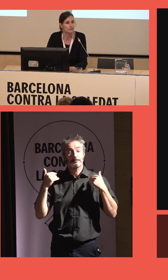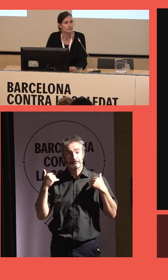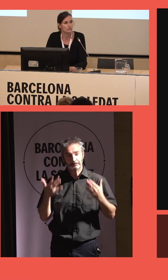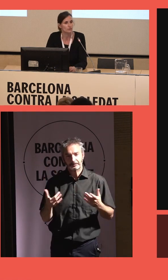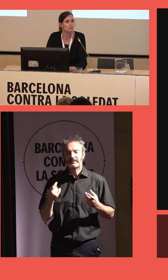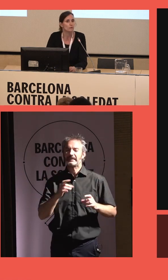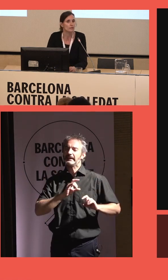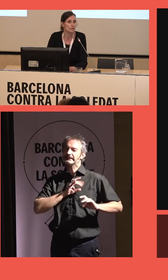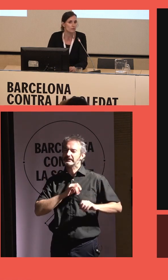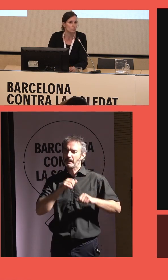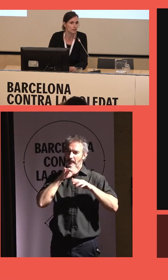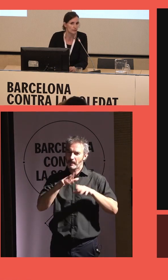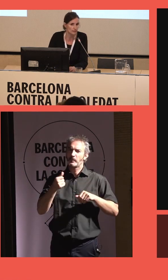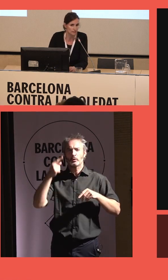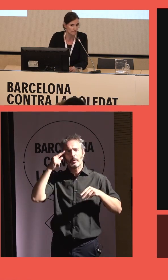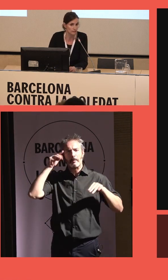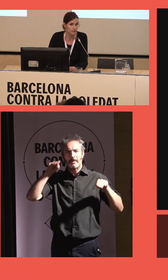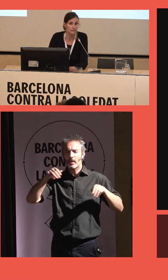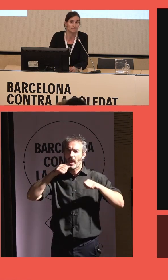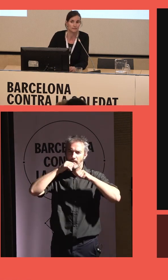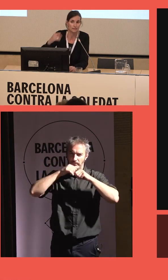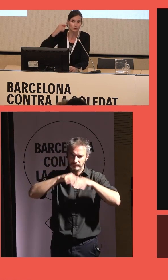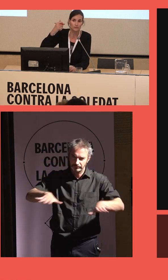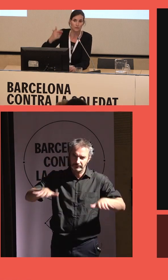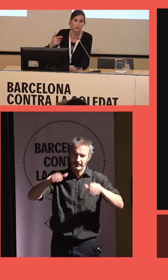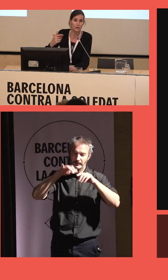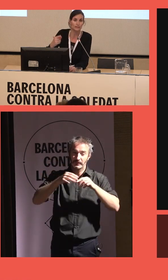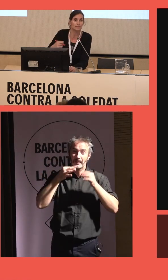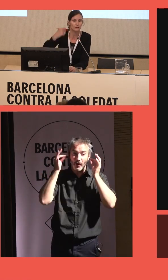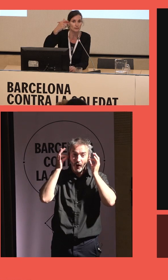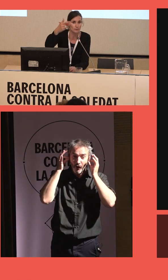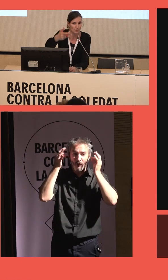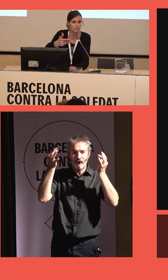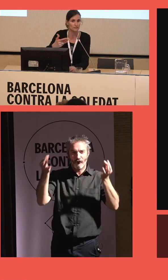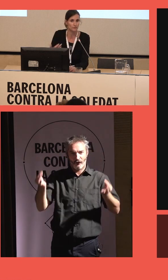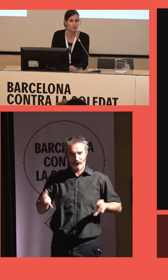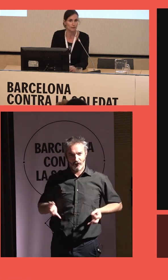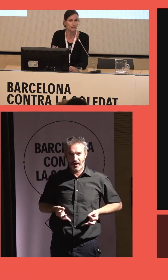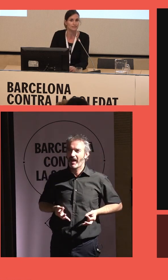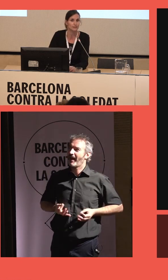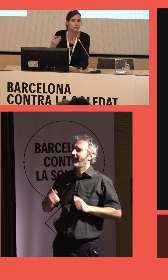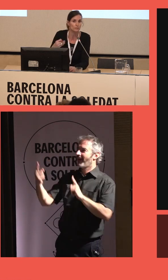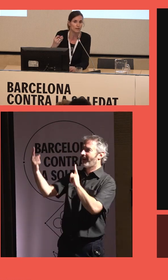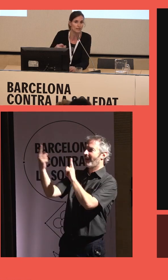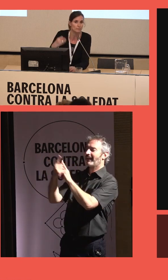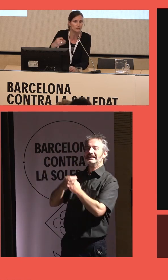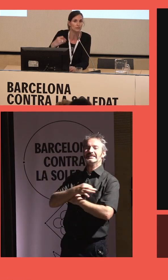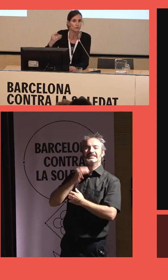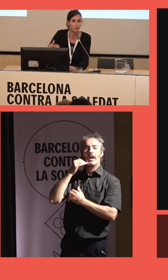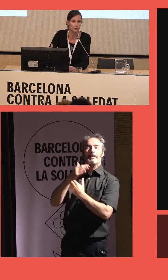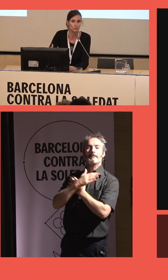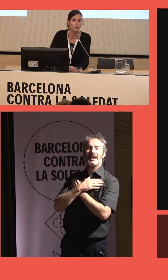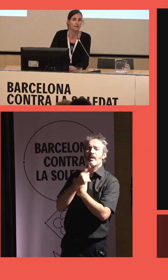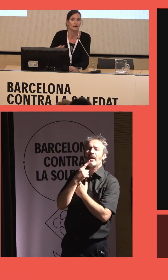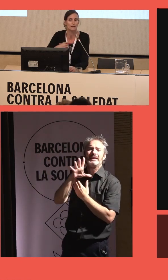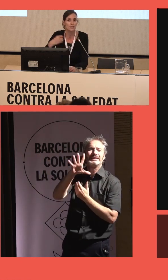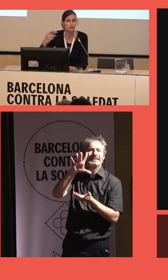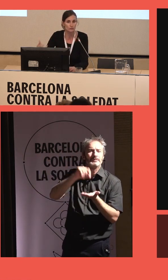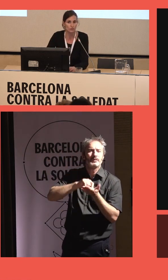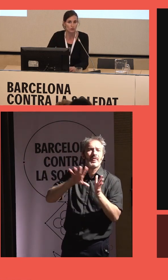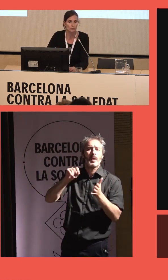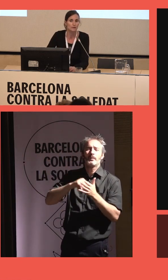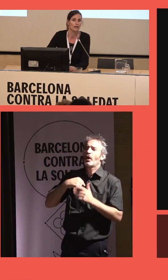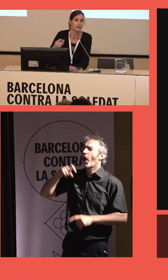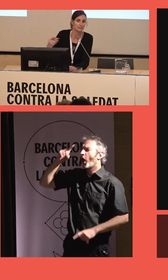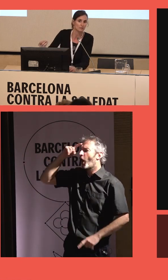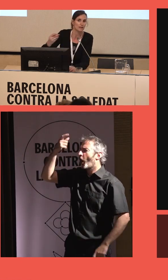fer sensibilització fer molta pedagogia en aquesta línia si et treus els auriculars si vas a parlar amb la senyora Maria si tothom dediquem 5 o 10 minuts a dir